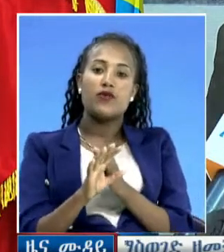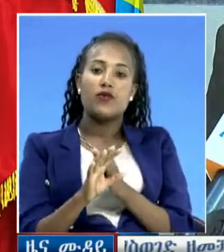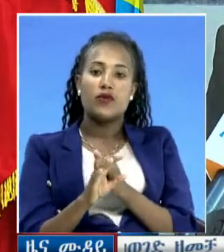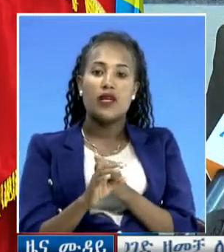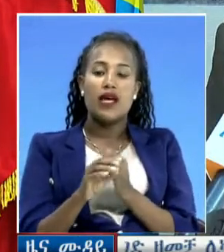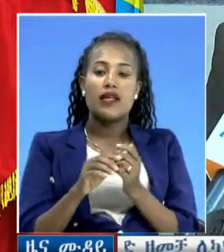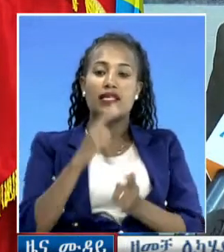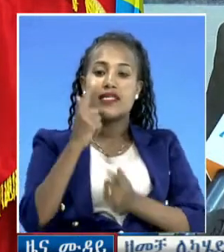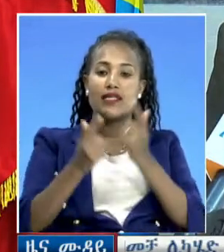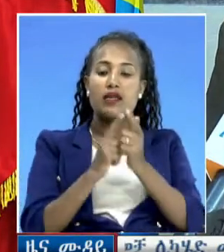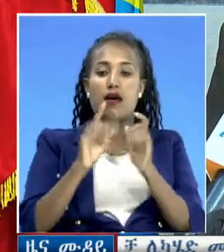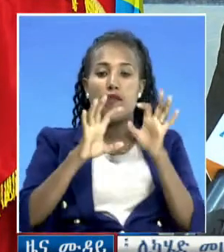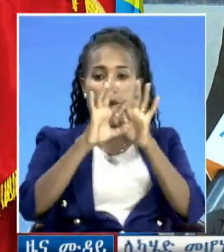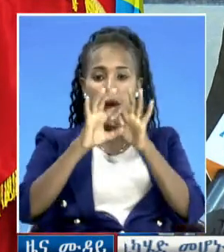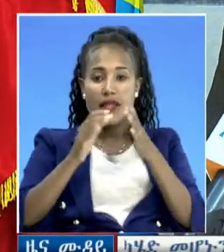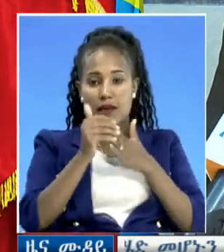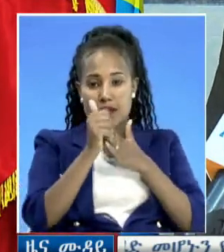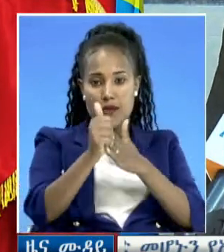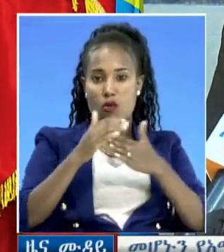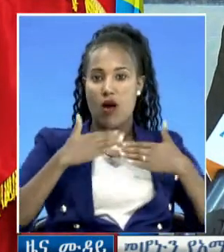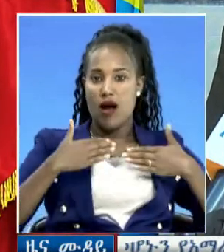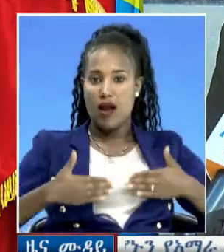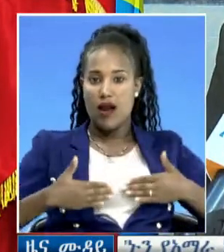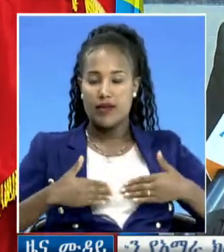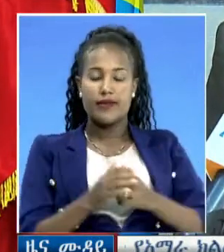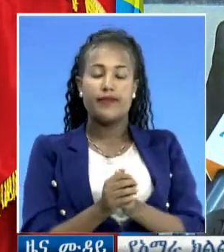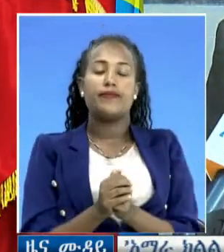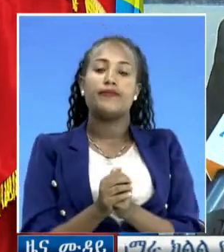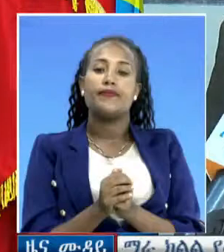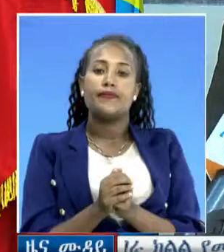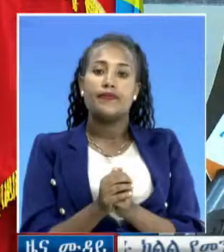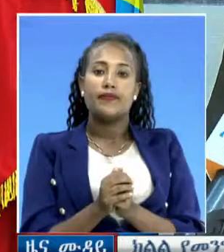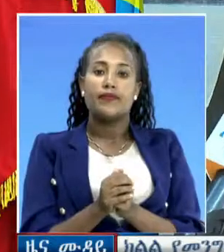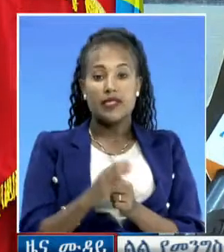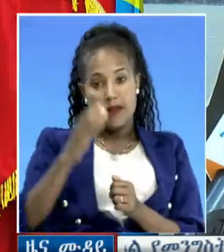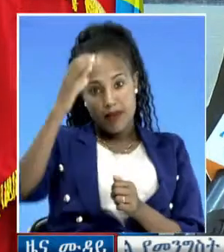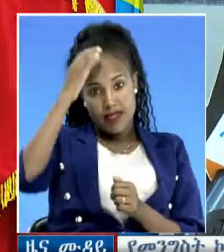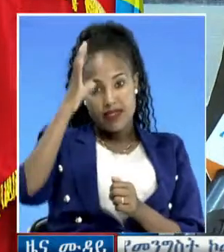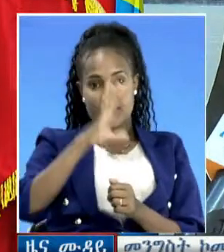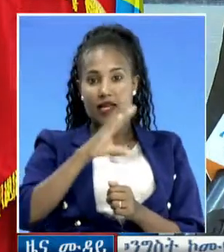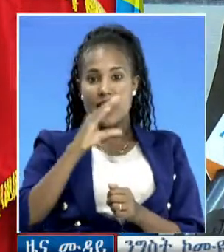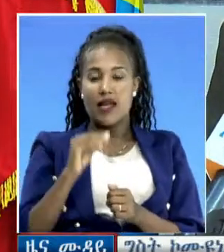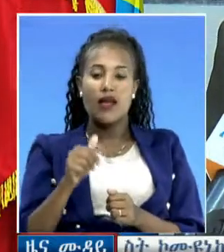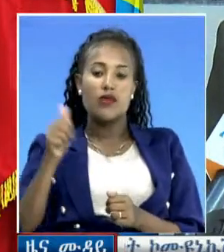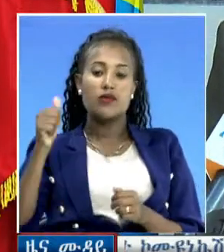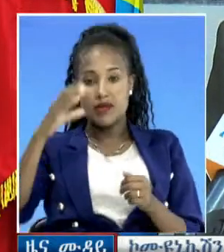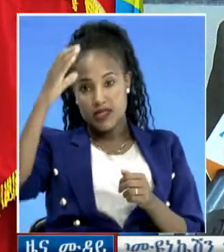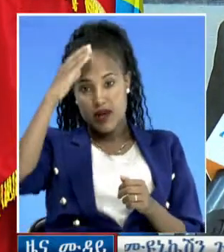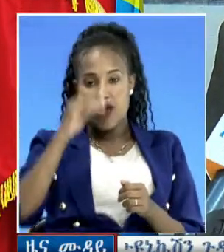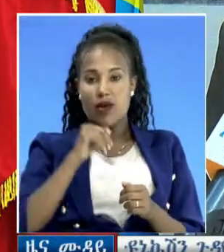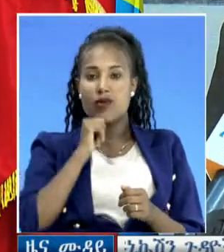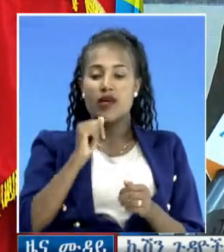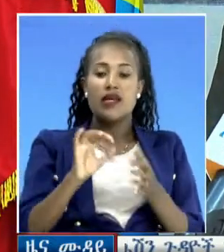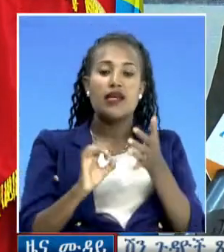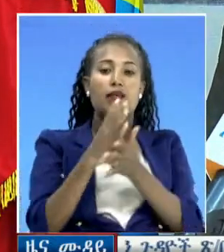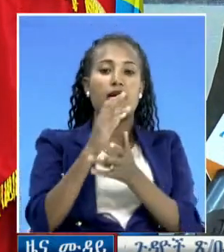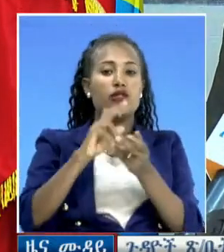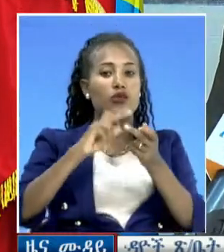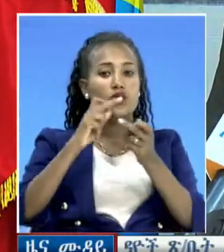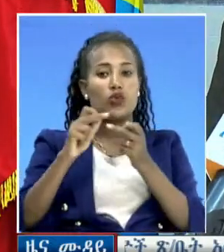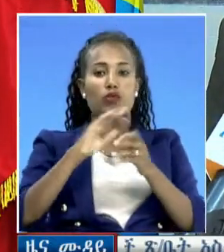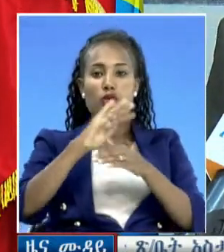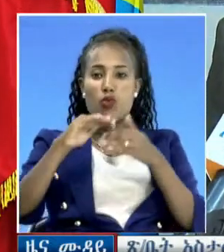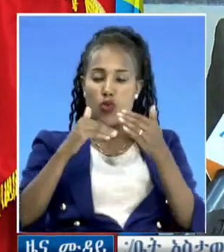የዘርፍና ንግድ ማህበራትን የሚመሩ አካላት፣ የንግዱን ማህበረሰብ የሚመሩ አካላት፣ የመንግስትና ሌሎች መንግስታዊ ያልሆኑ የልማት ድርጅቶች